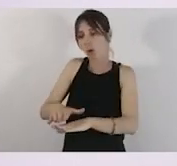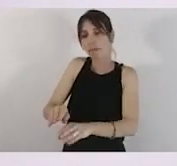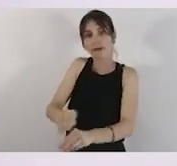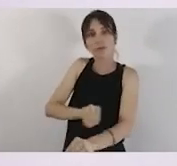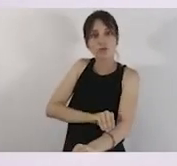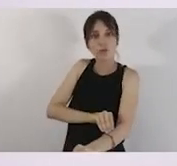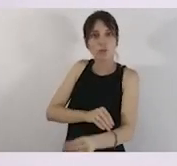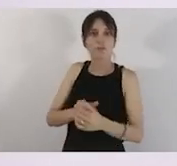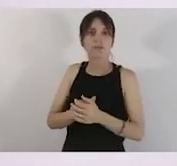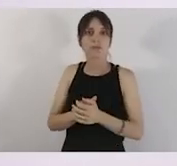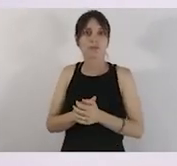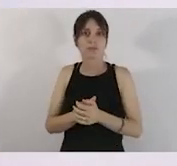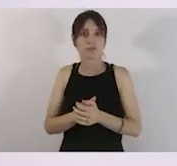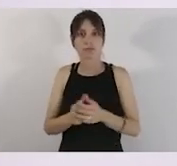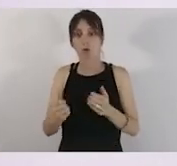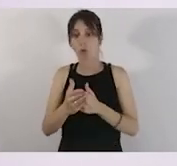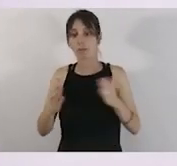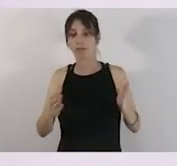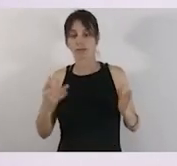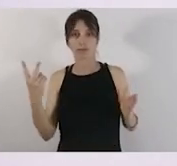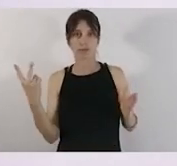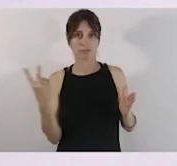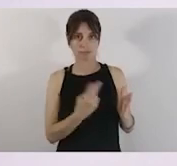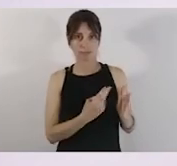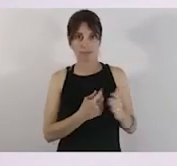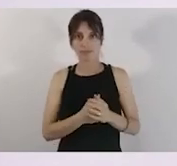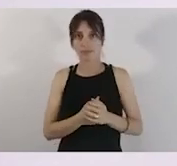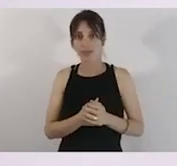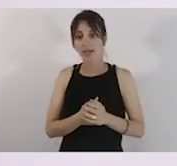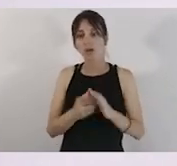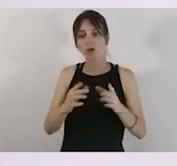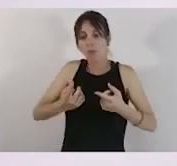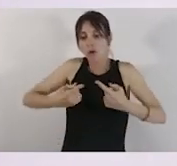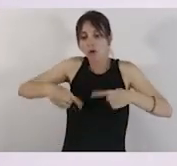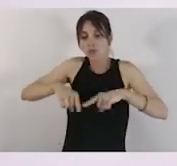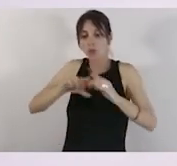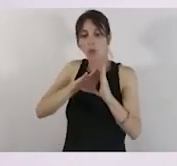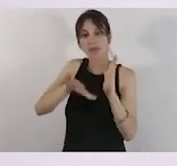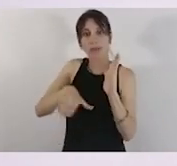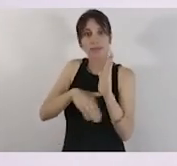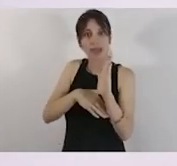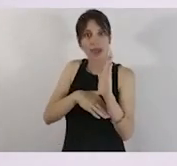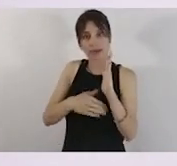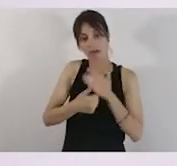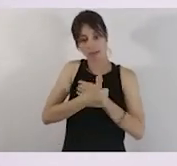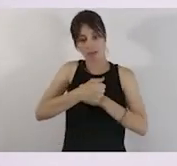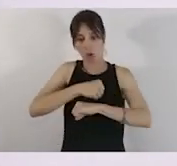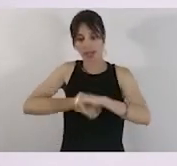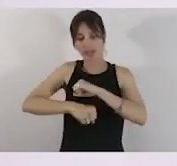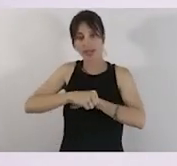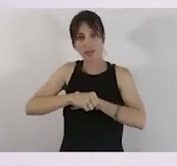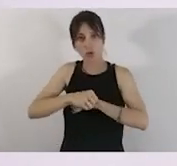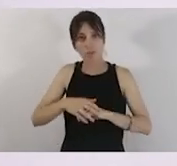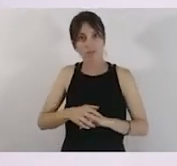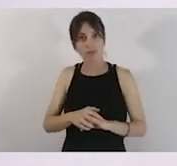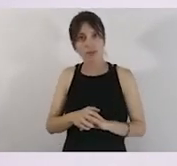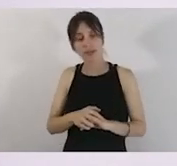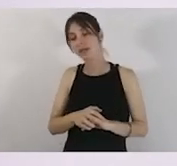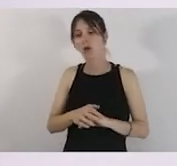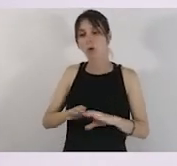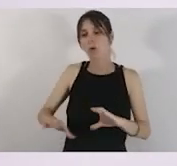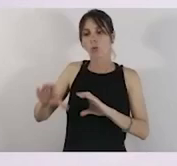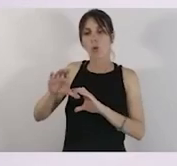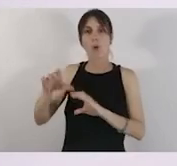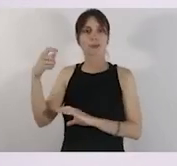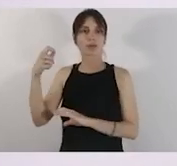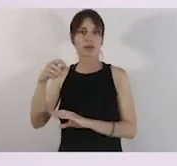champ de compétences, par la mise en place de la commission des mineurs qu'elle a mis en place, co-présidée avec la procureure,